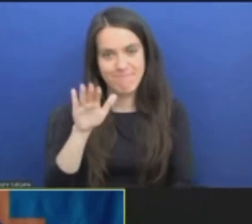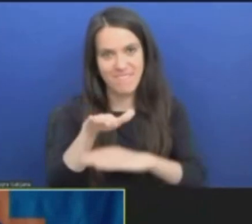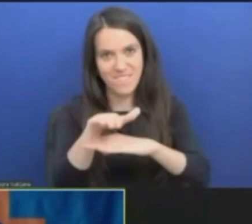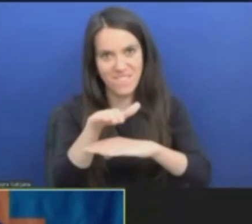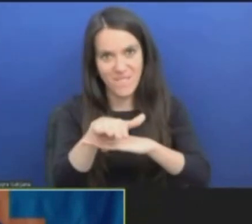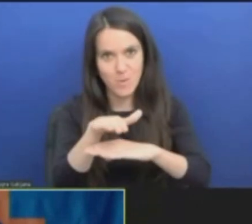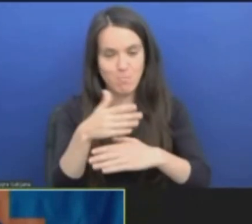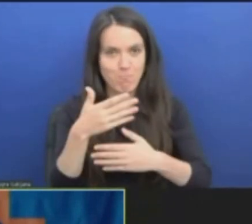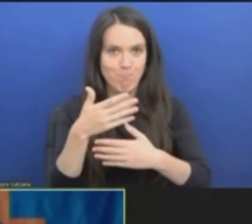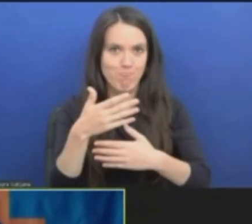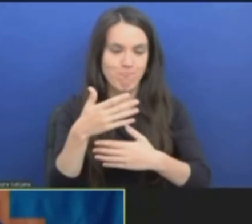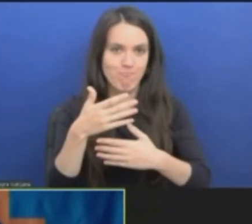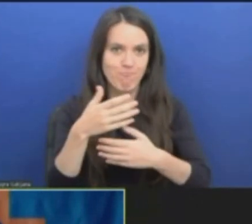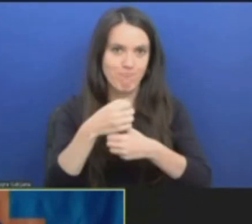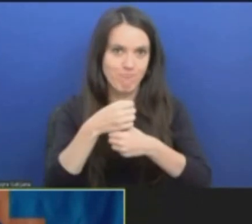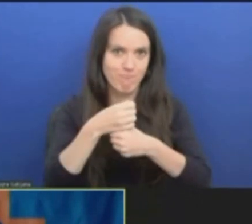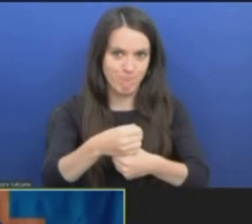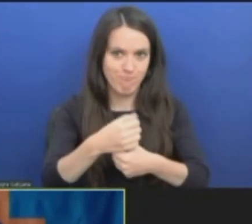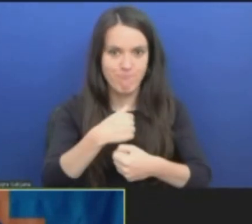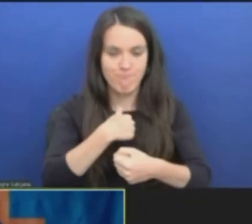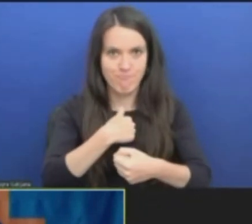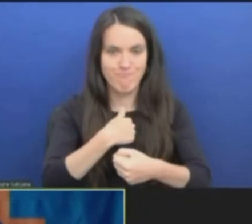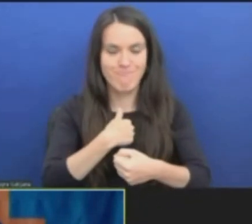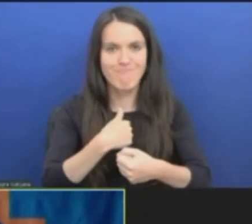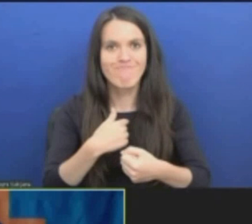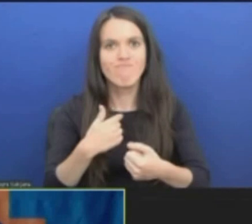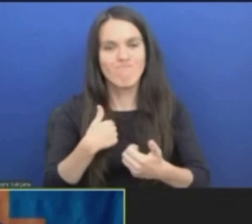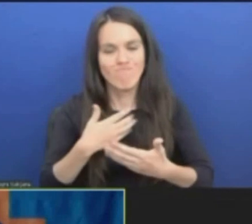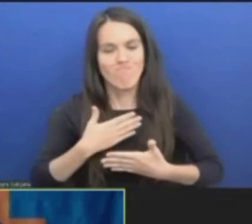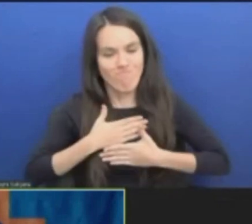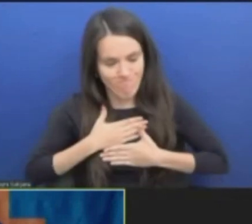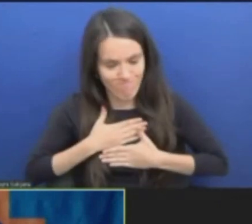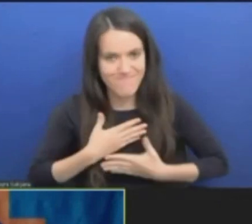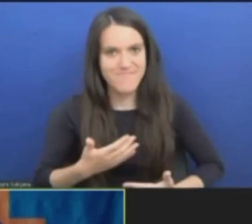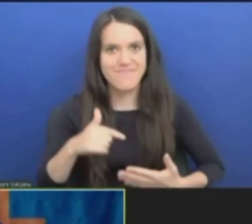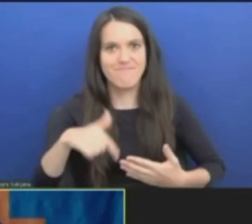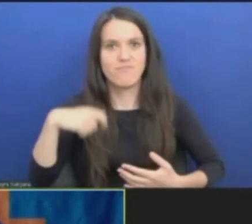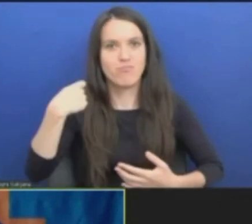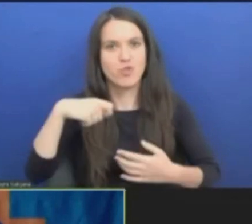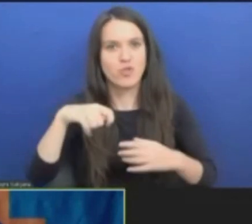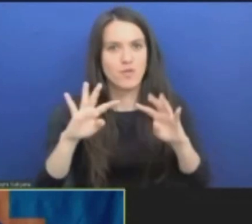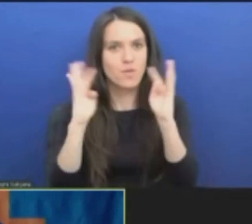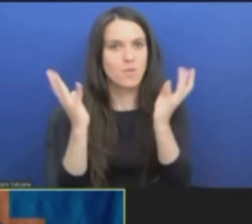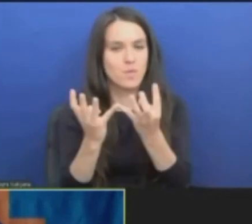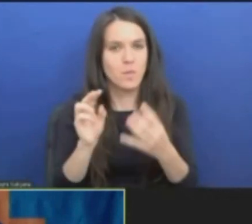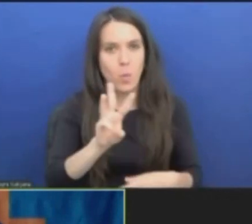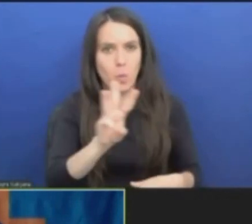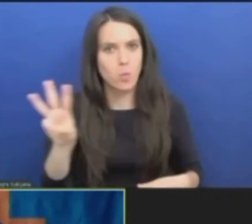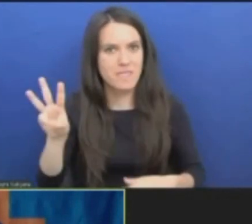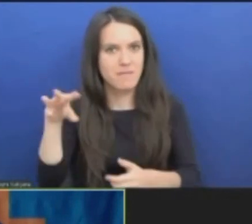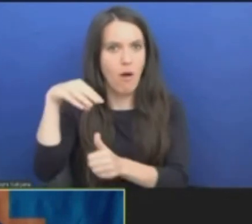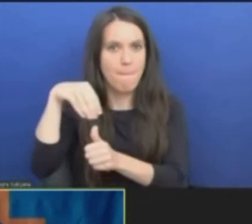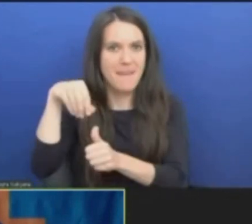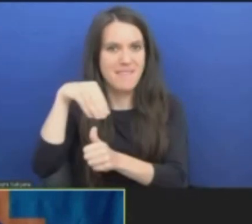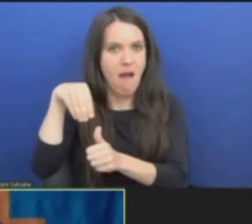до вашего сведения реалии присущие последствиям геноцидной агрессивной войны развязные 27 сентября 2020 года турецкой